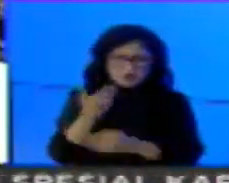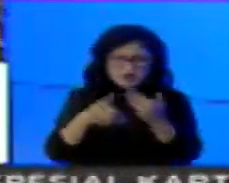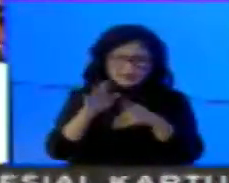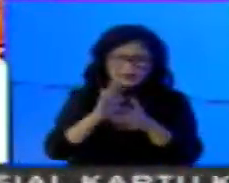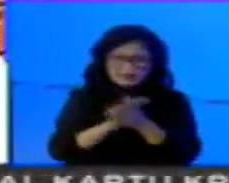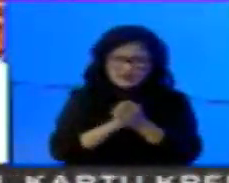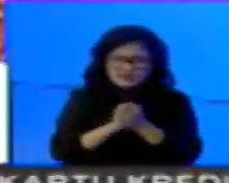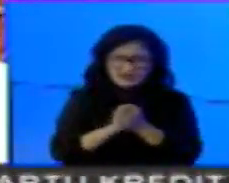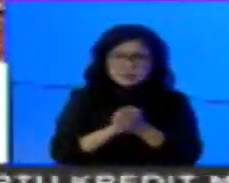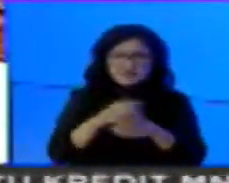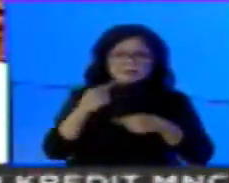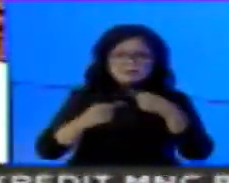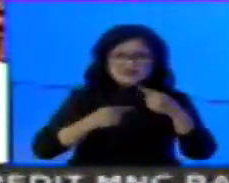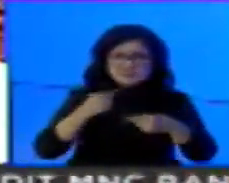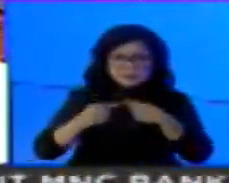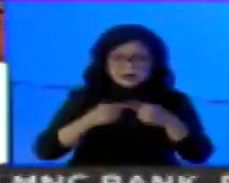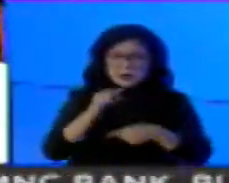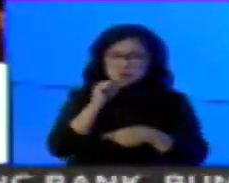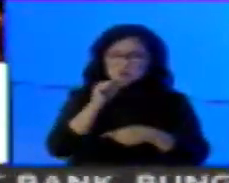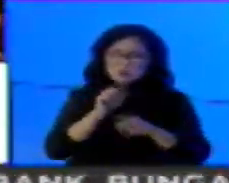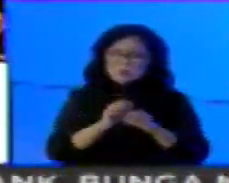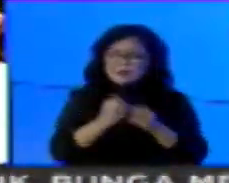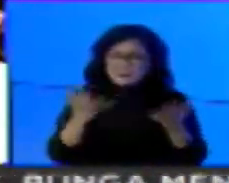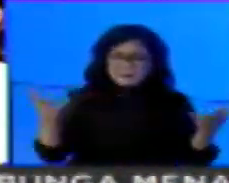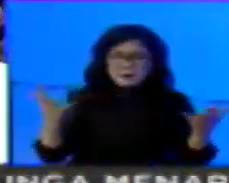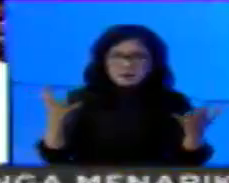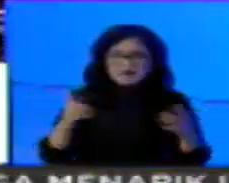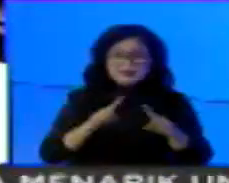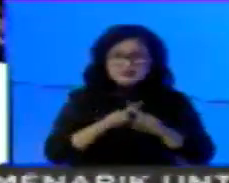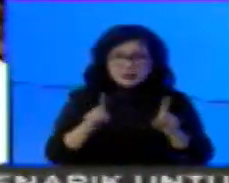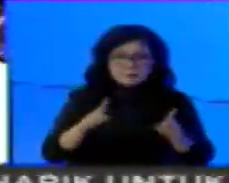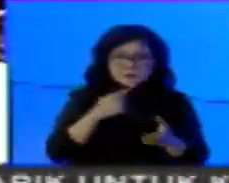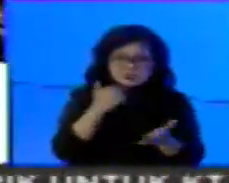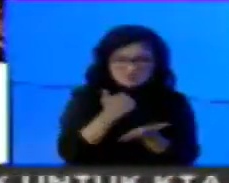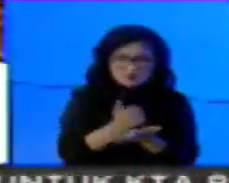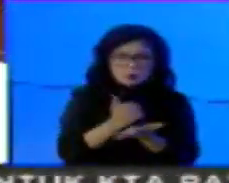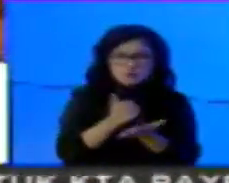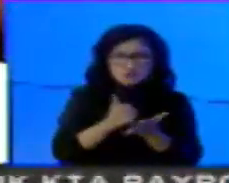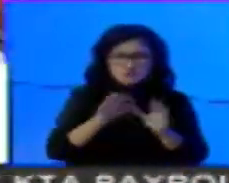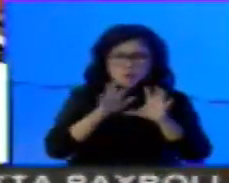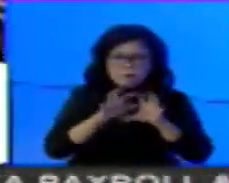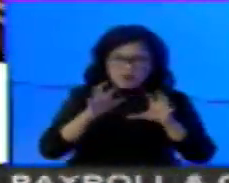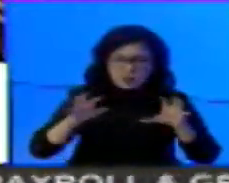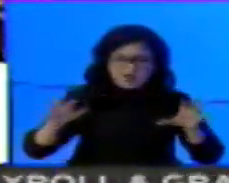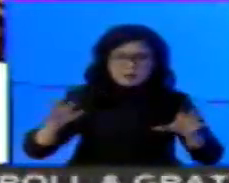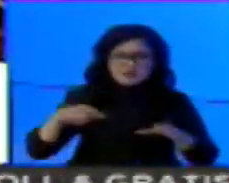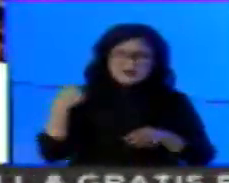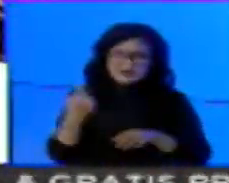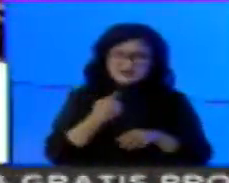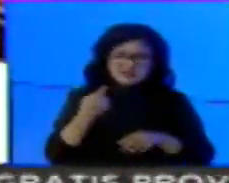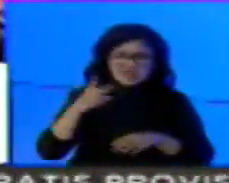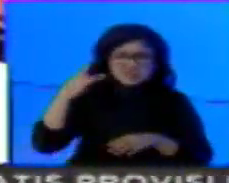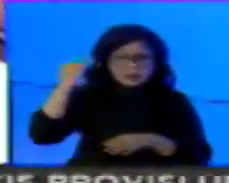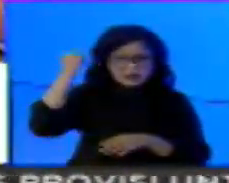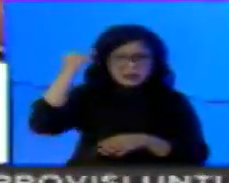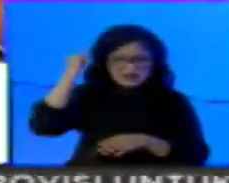hanya menceritakan yang umum-umum saja, quick win saja kurang lebih. Tetapi sebetulnya banyak juga yang bisa kita tampung juga, yang bisa